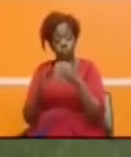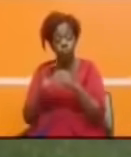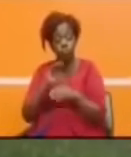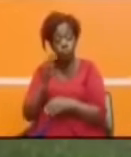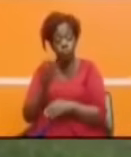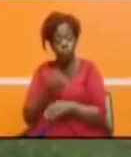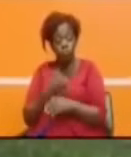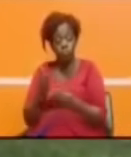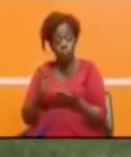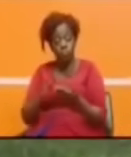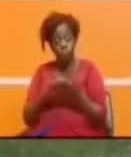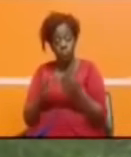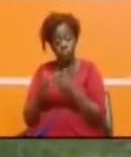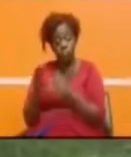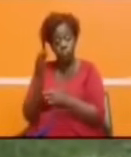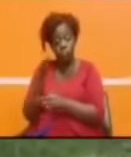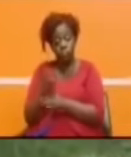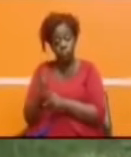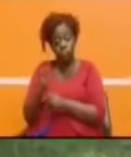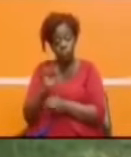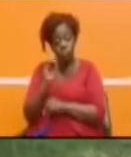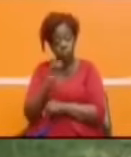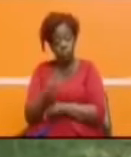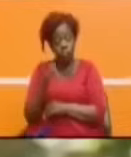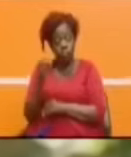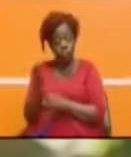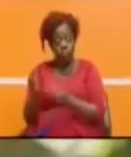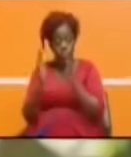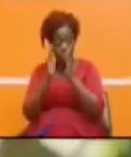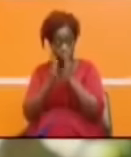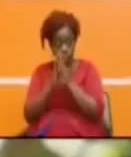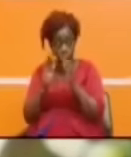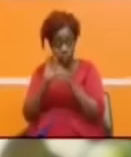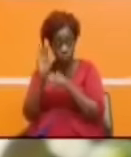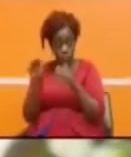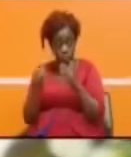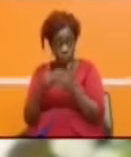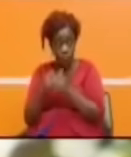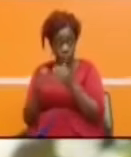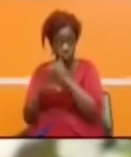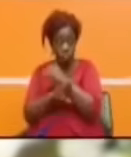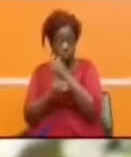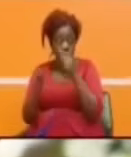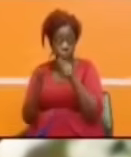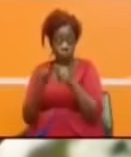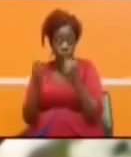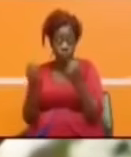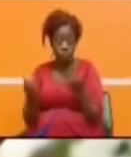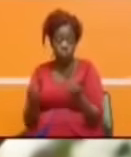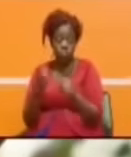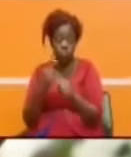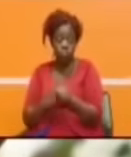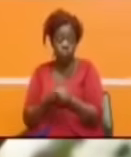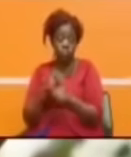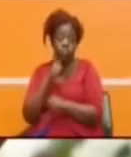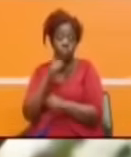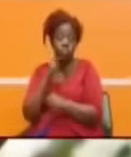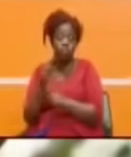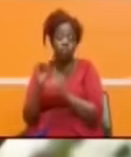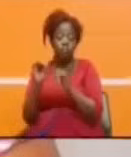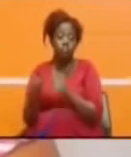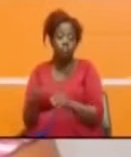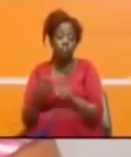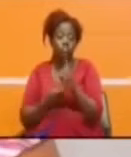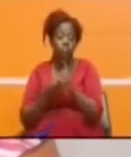omukyala yakwatagana n'abafere abamusaba ssente bazisabire zonna ne bazimutwalako era mu kiseera kino kibirige abeera